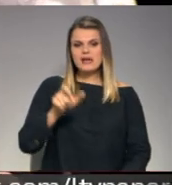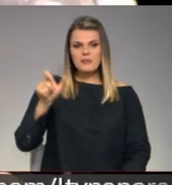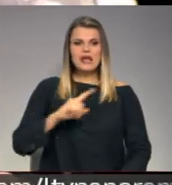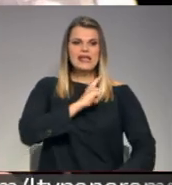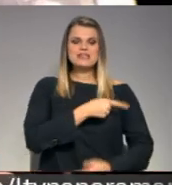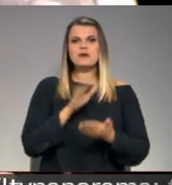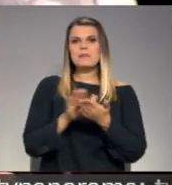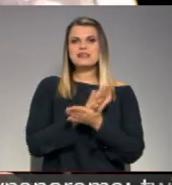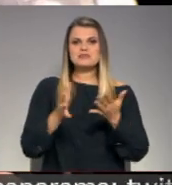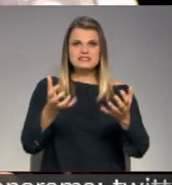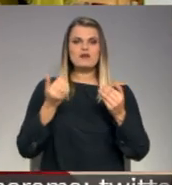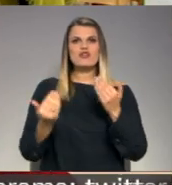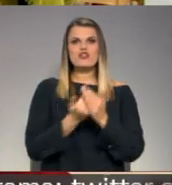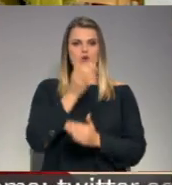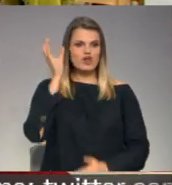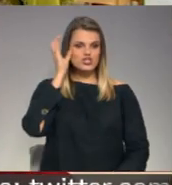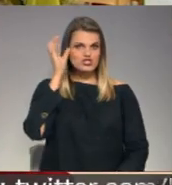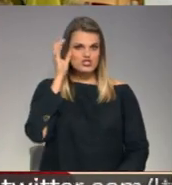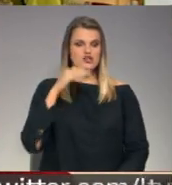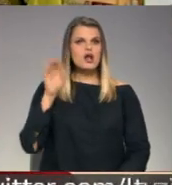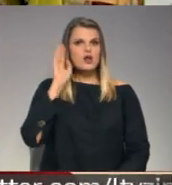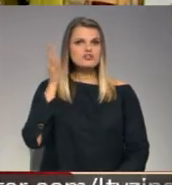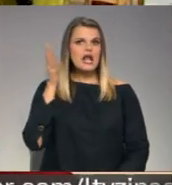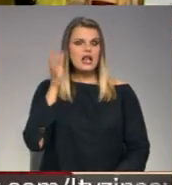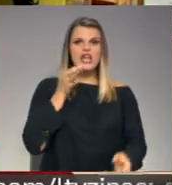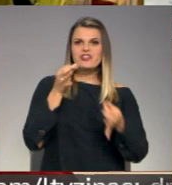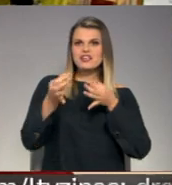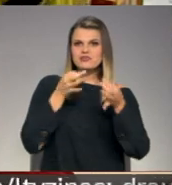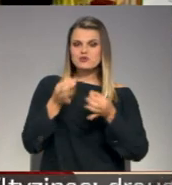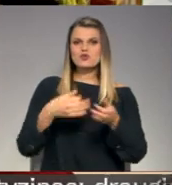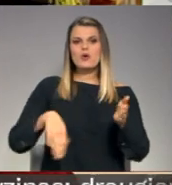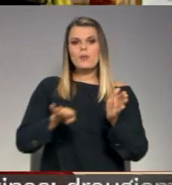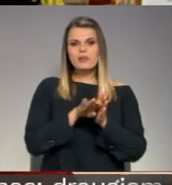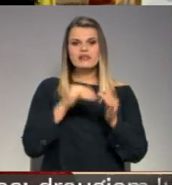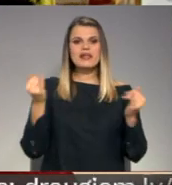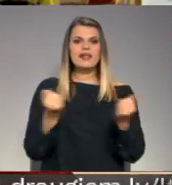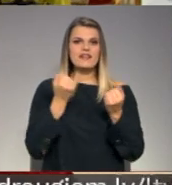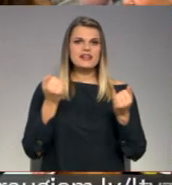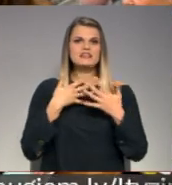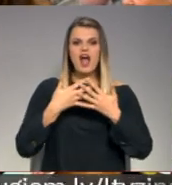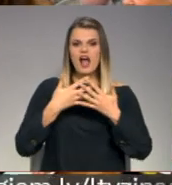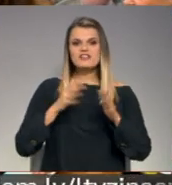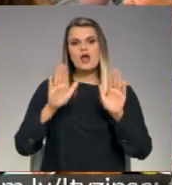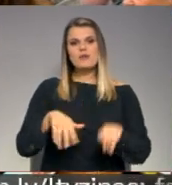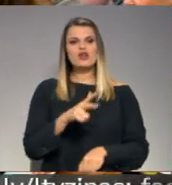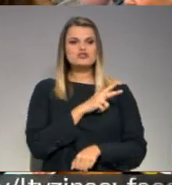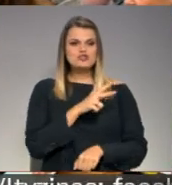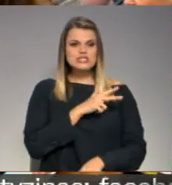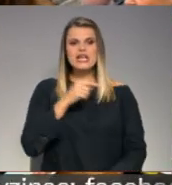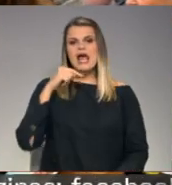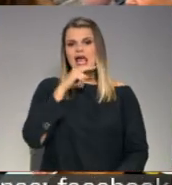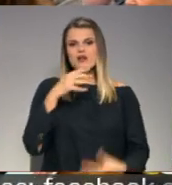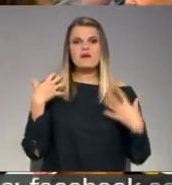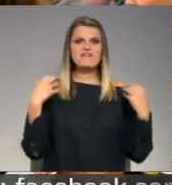iespēju bezmaksas iegūt jaunas zināšanas, klausīties lekcijas, diskutēt un piedalīties interesantās aktivitātēs par sociālajiem,